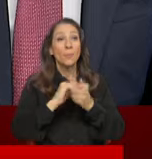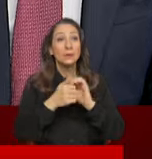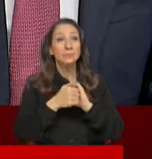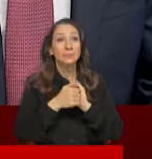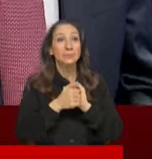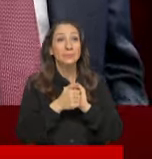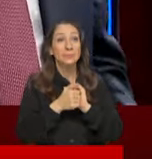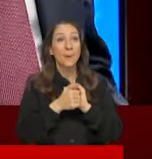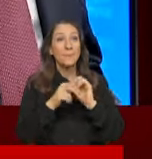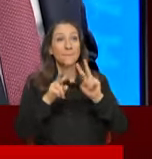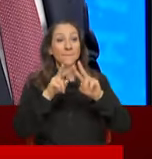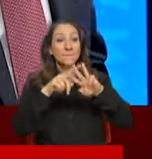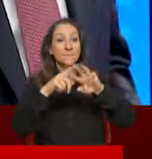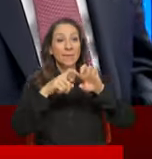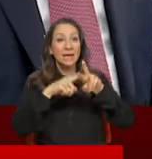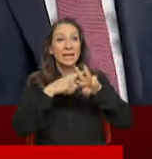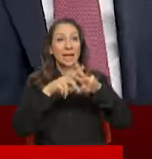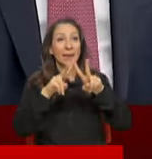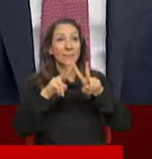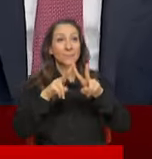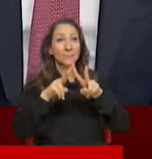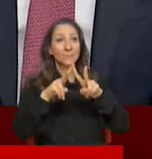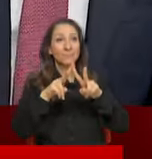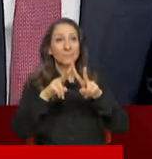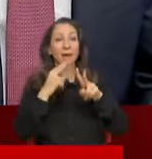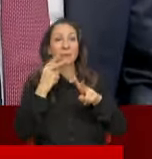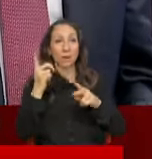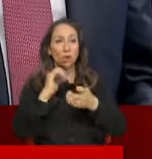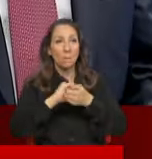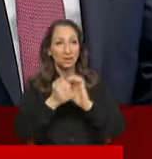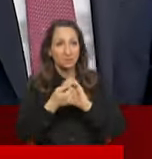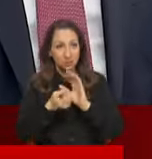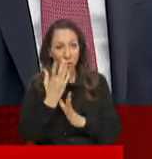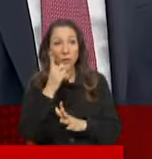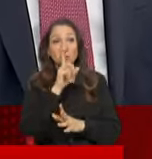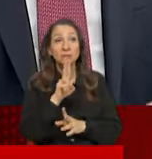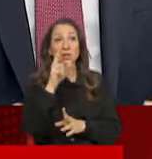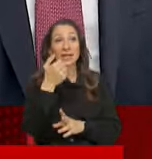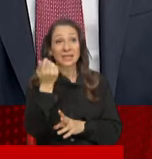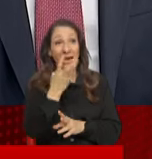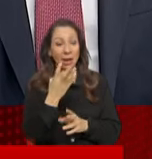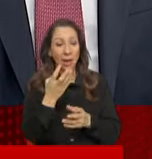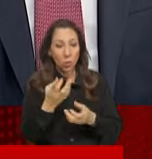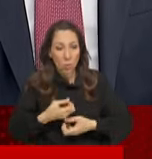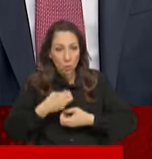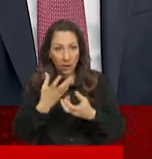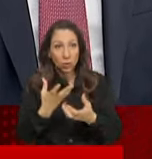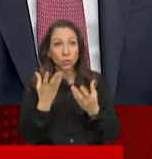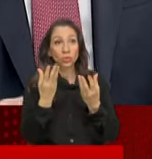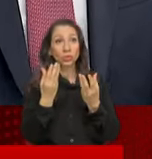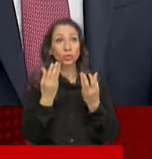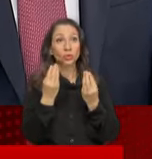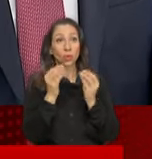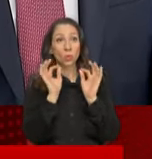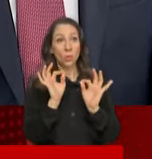Meryem Kooperatifi Meryem adında bir kooperatif kurduk orada 176 tane kadınımız üretiyor çok mümbit